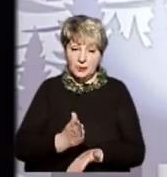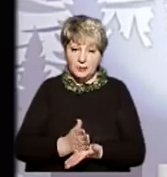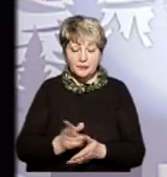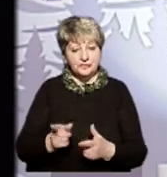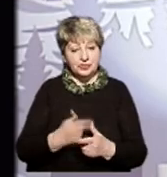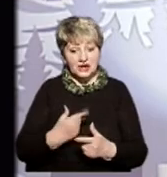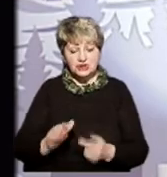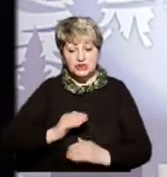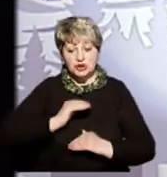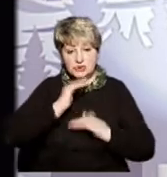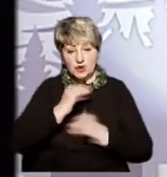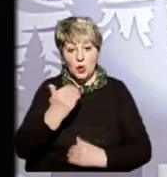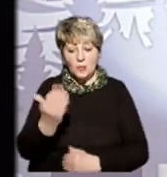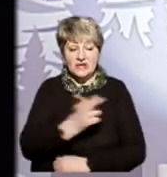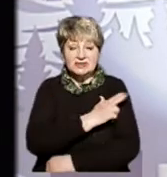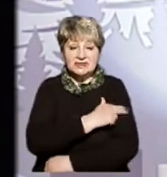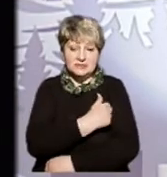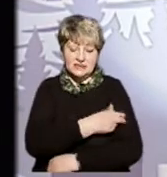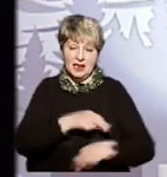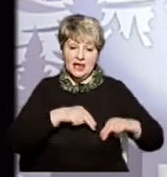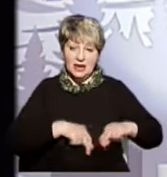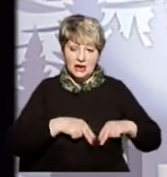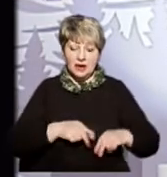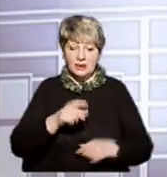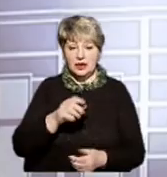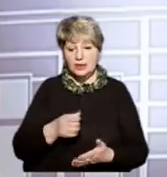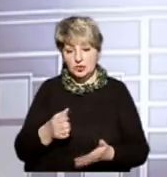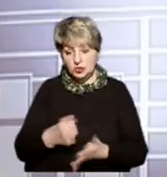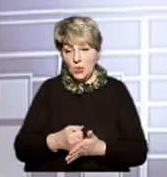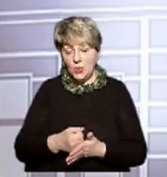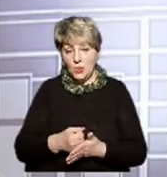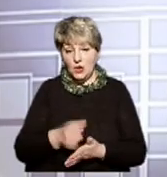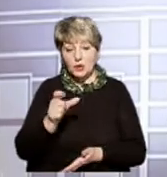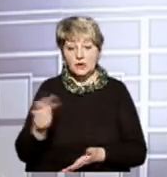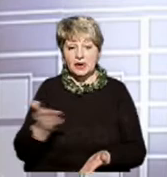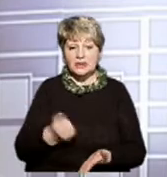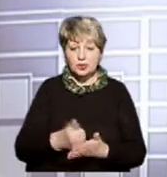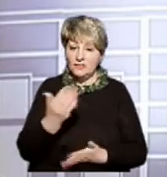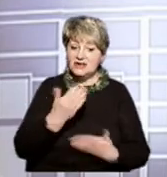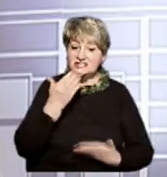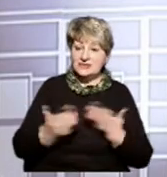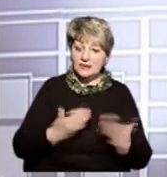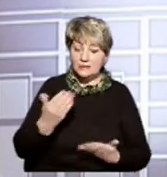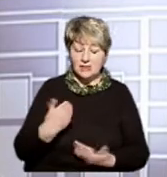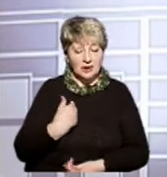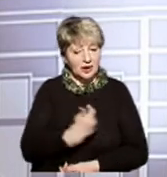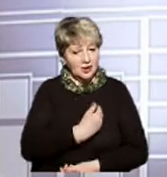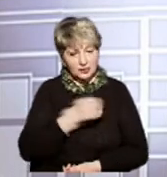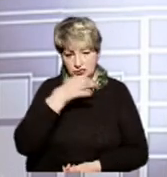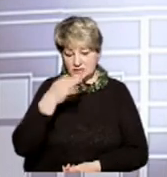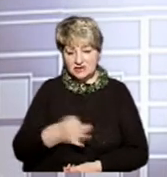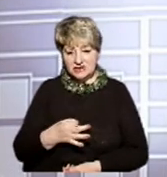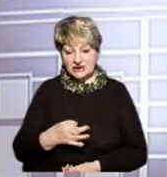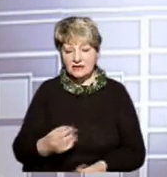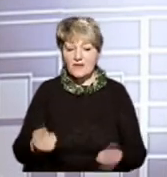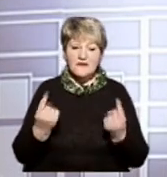медичного персоналу для обслуговування такої кількості людей, які до вас звертаються? Знаєте, хочу сказати велику подяку як жінкам